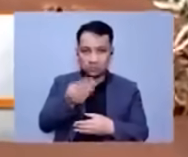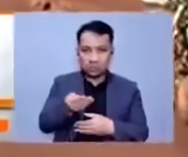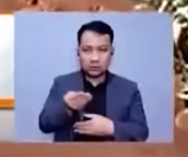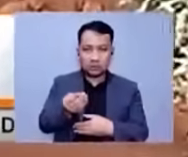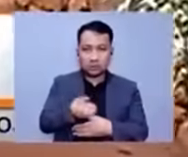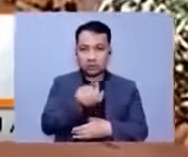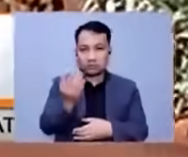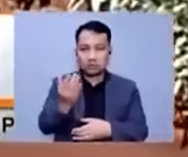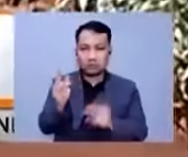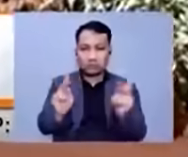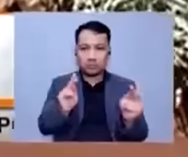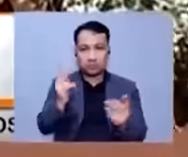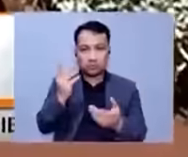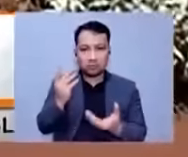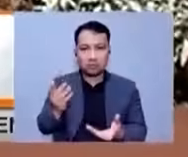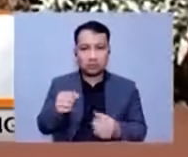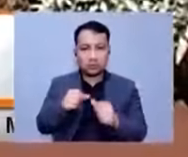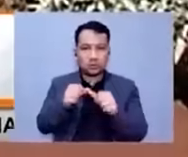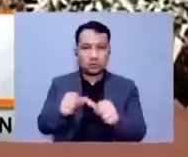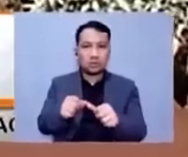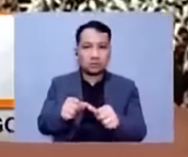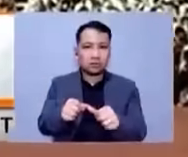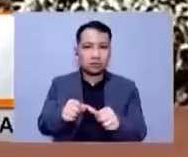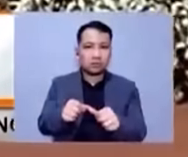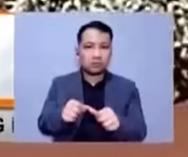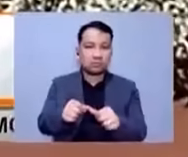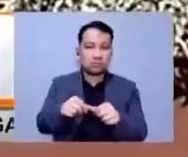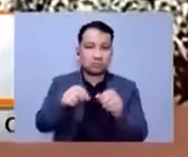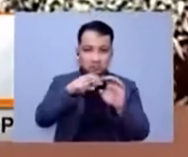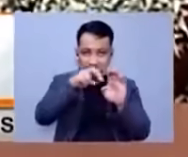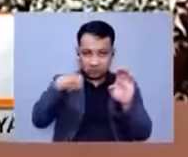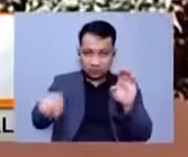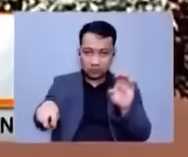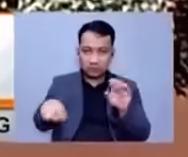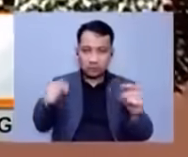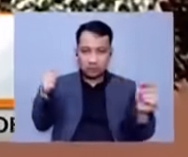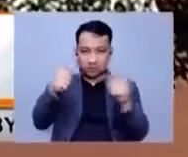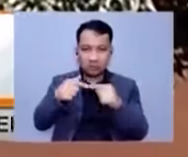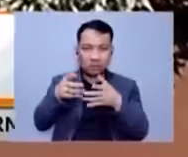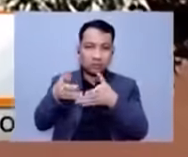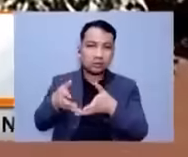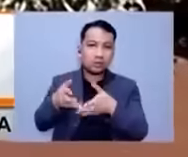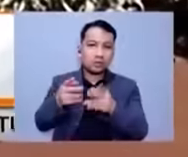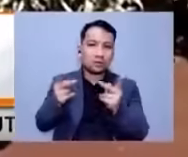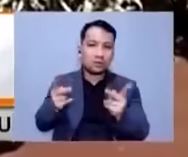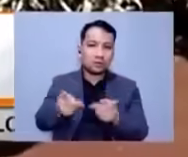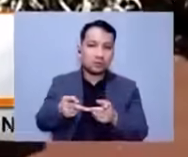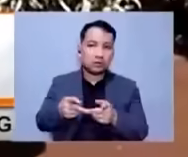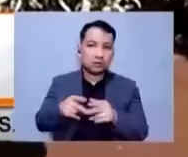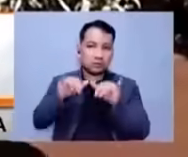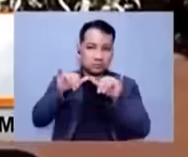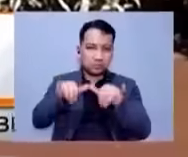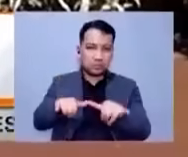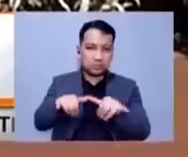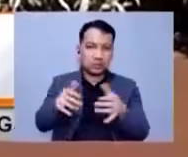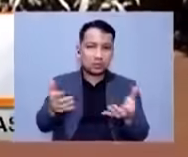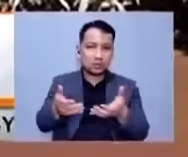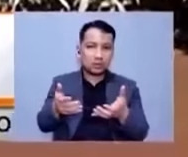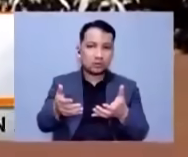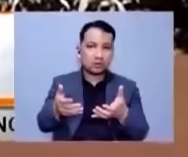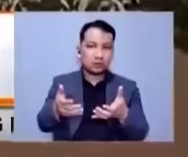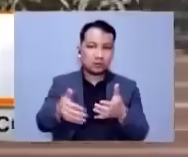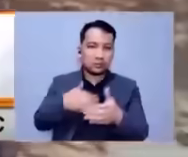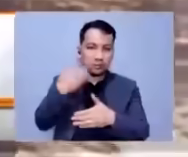residente rito dahil sa ilang mga bungabana mula sa bundok, target daw ng mga naiwan sa lugar na manatili dito hanggang sa mga susunod